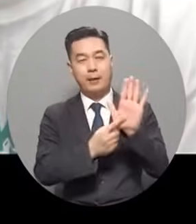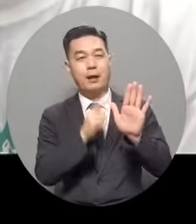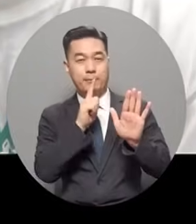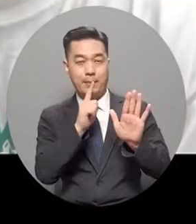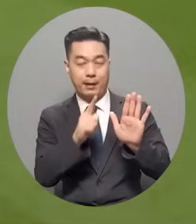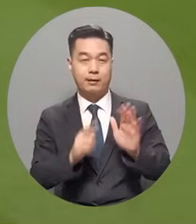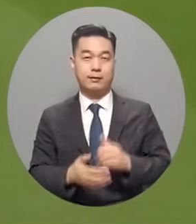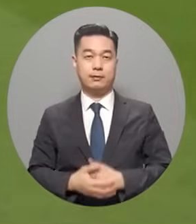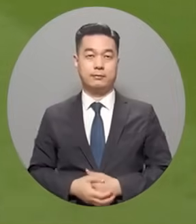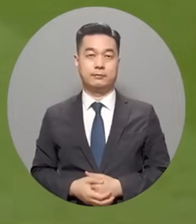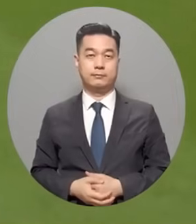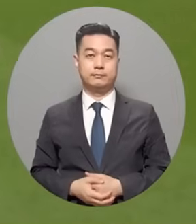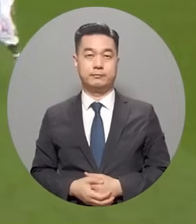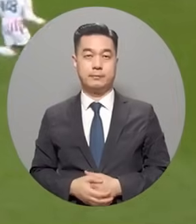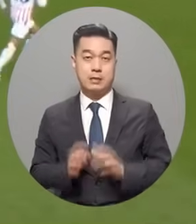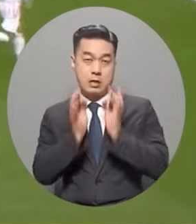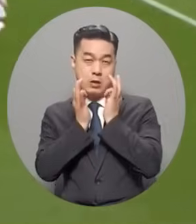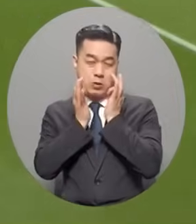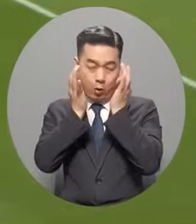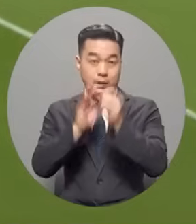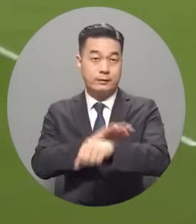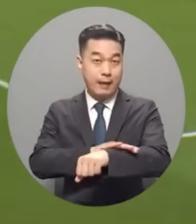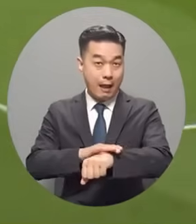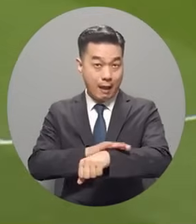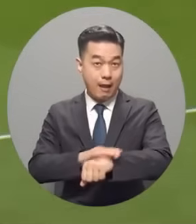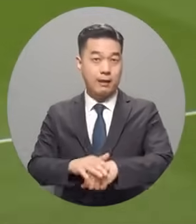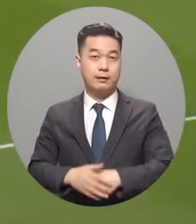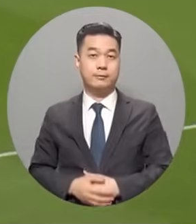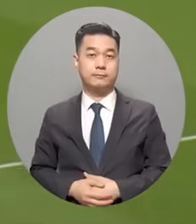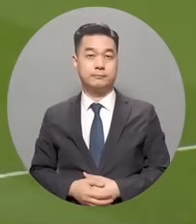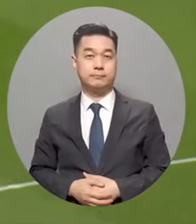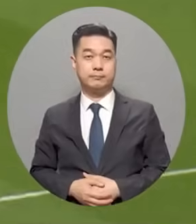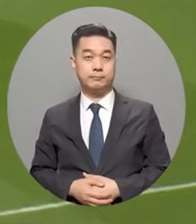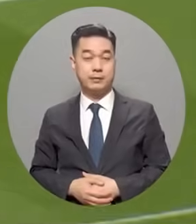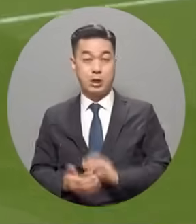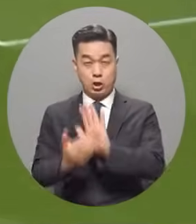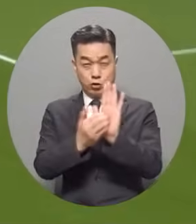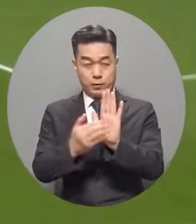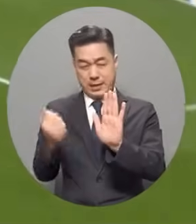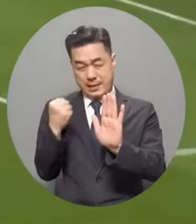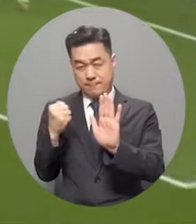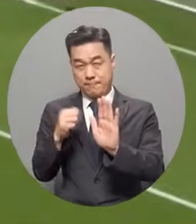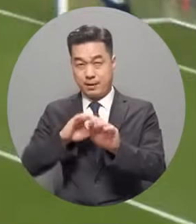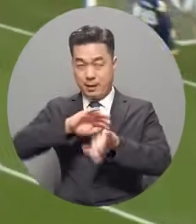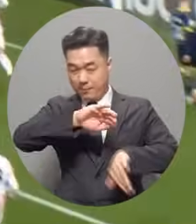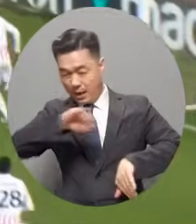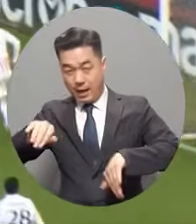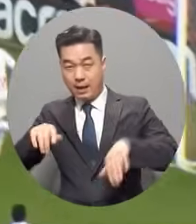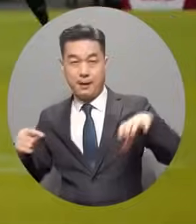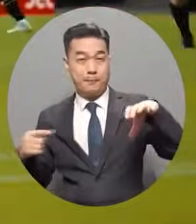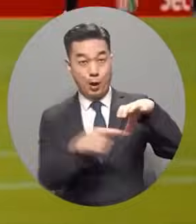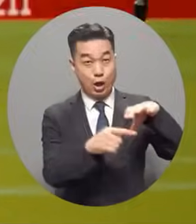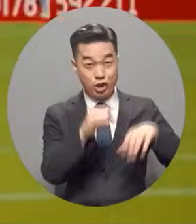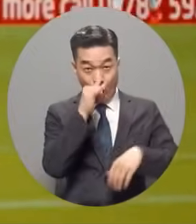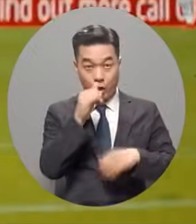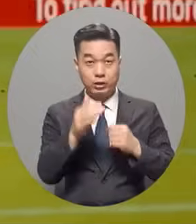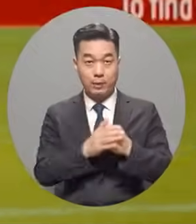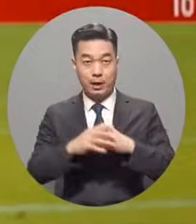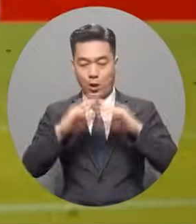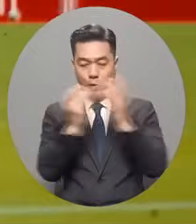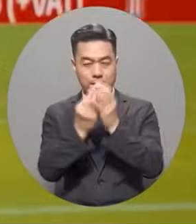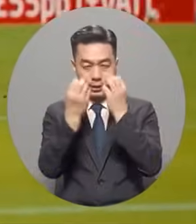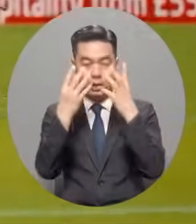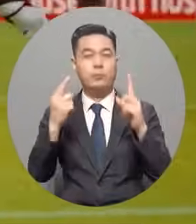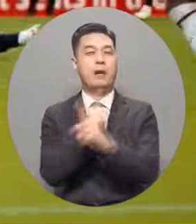하고 노력은 제대로 통했습니다. 상대 수비를 힘으로 제압하고 터뜨린 홈 데뷔골을 계기로 완전히